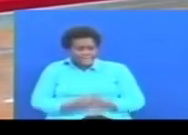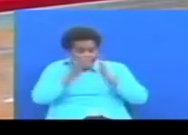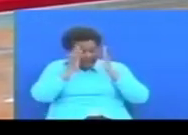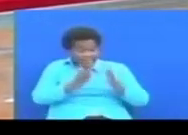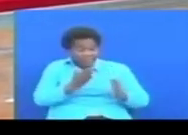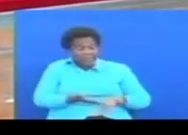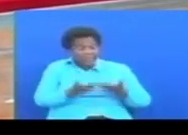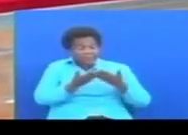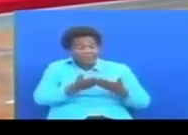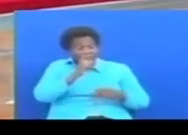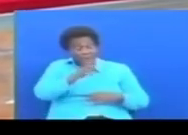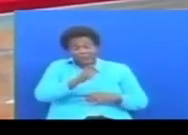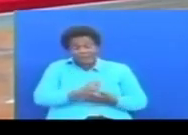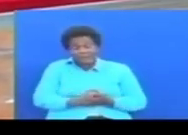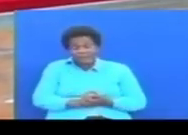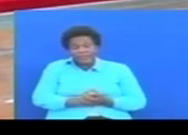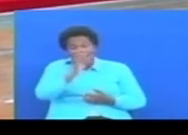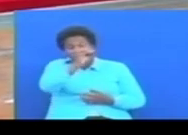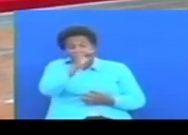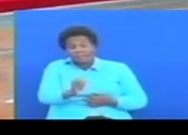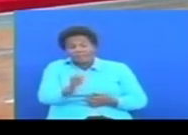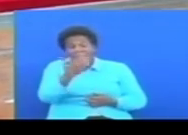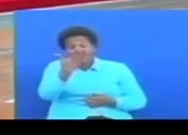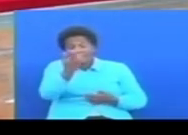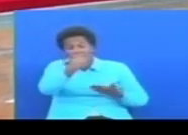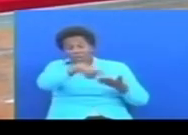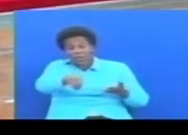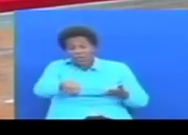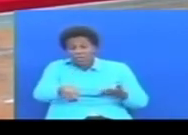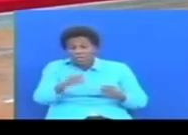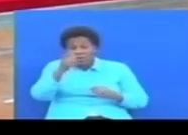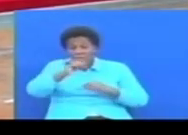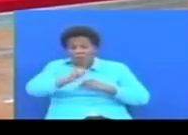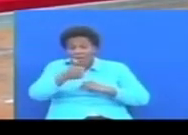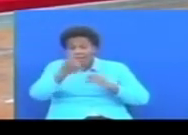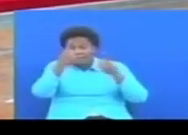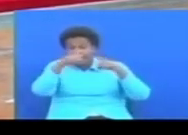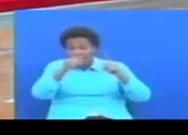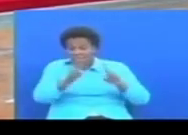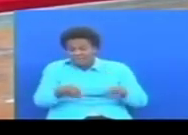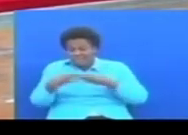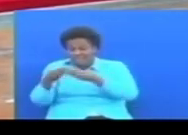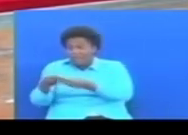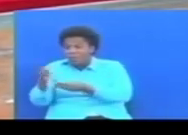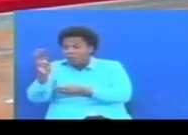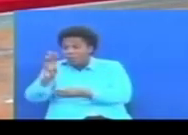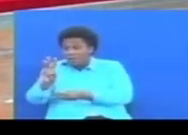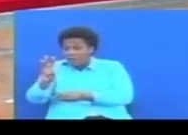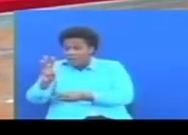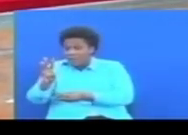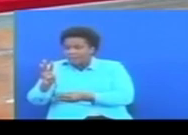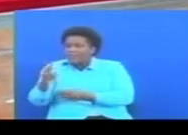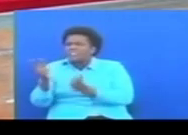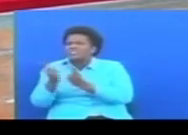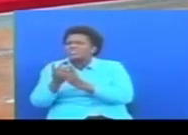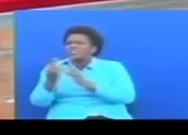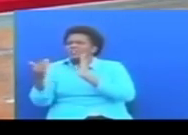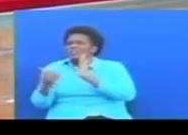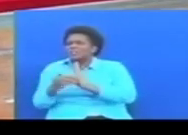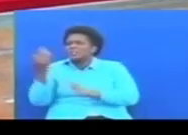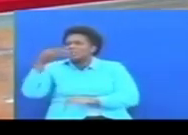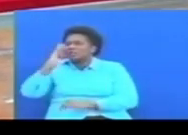ya SES ambayo TFS wamekuwa wakitoa kwenye halmashauri iko kwa mujibu wa sheria ya serikali za mitaa ya